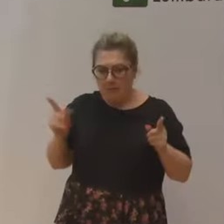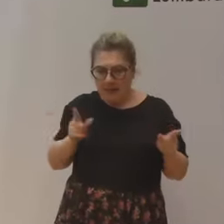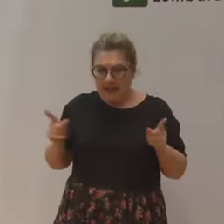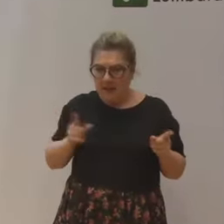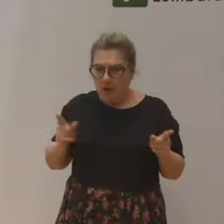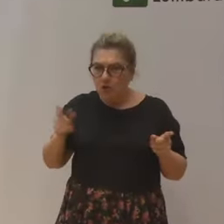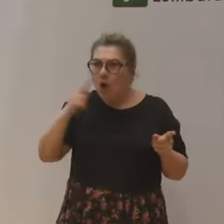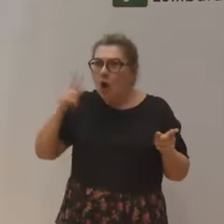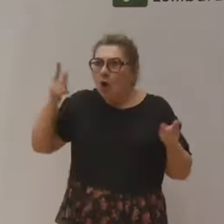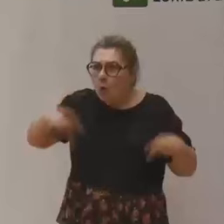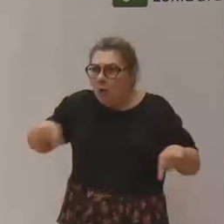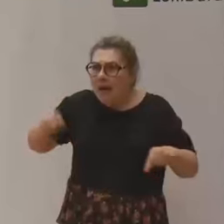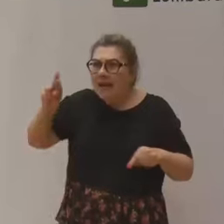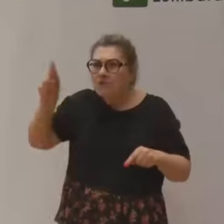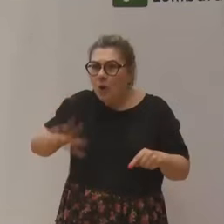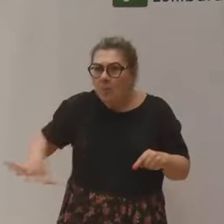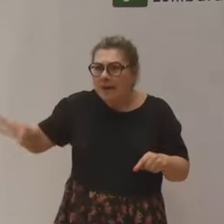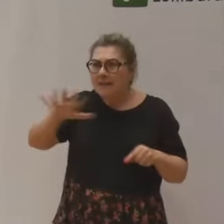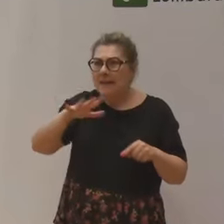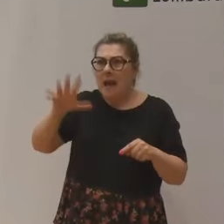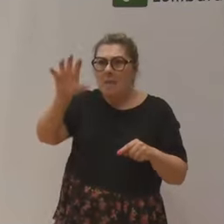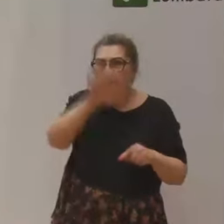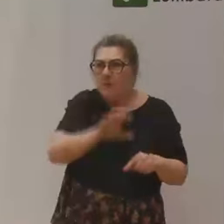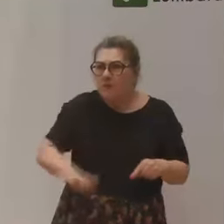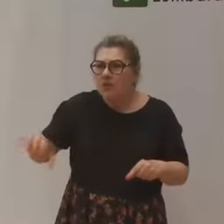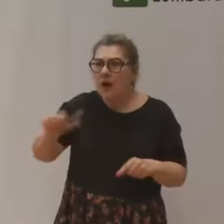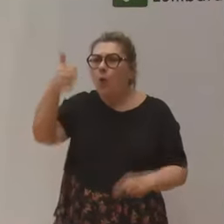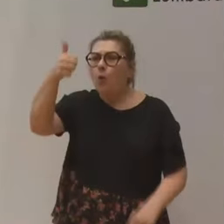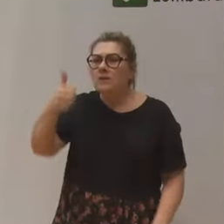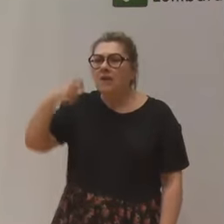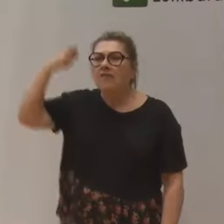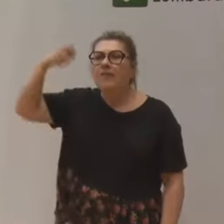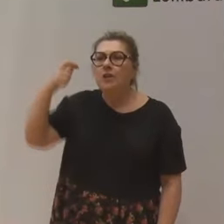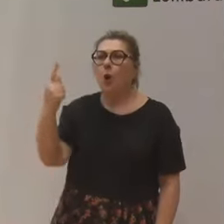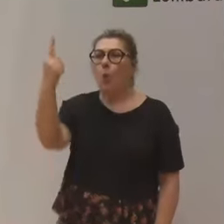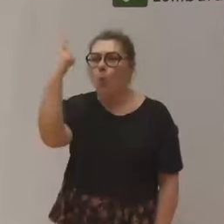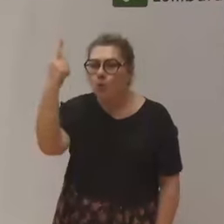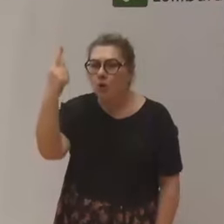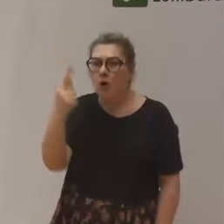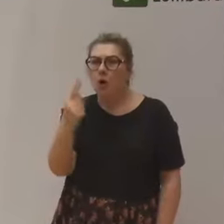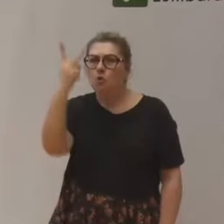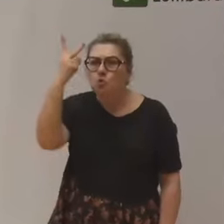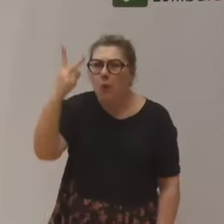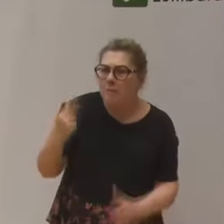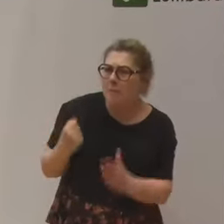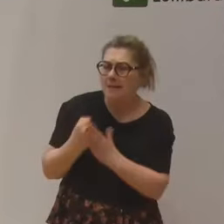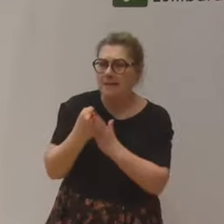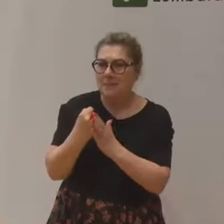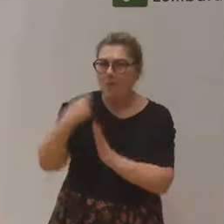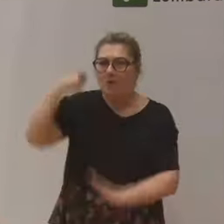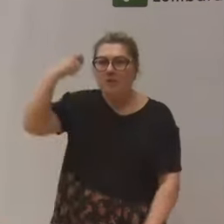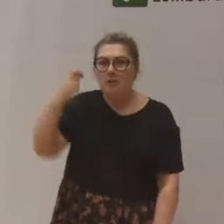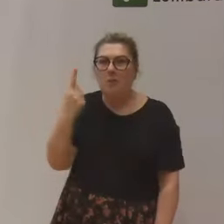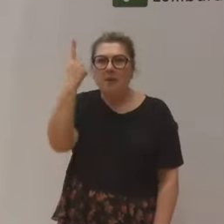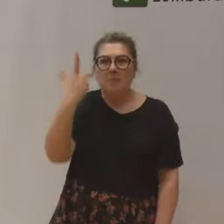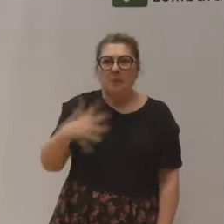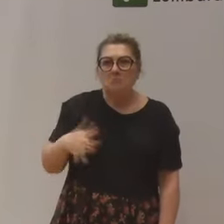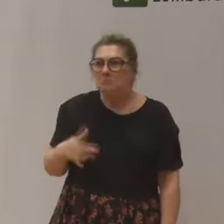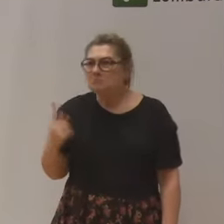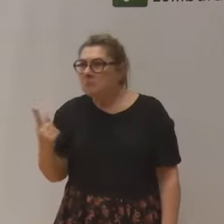cui girava per la stessa regione, per tante province, un solo video. Uno o due video, ma proprio i primi video che